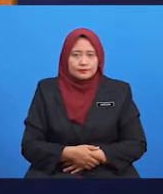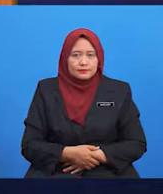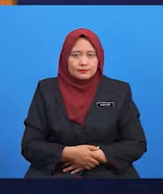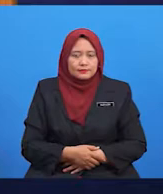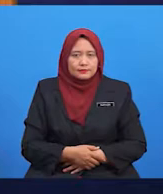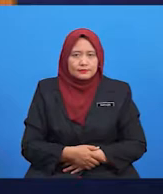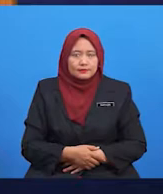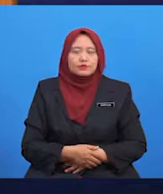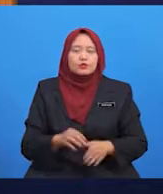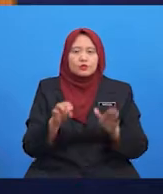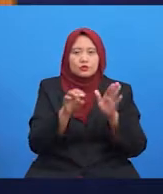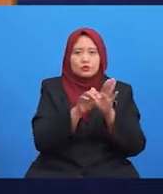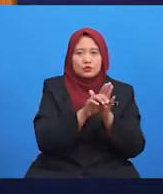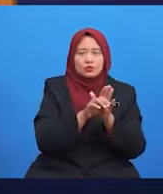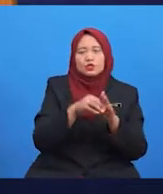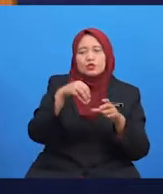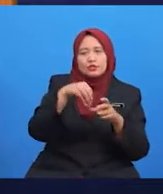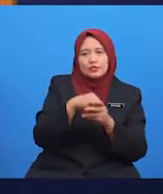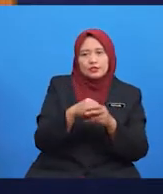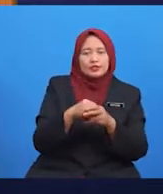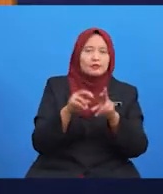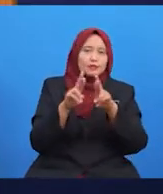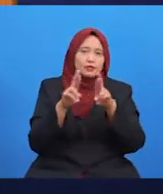Contoh terdapat pada rangkap 2,